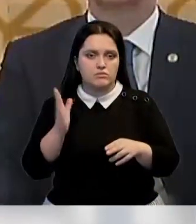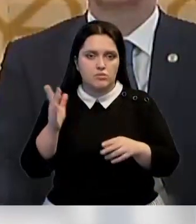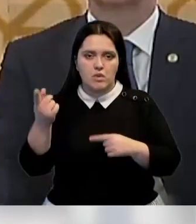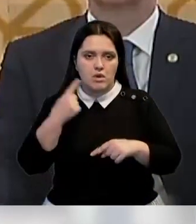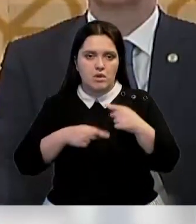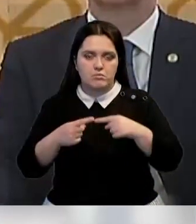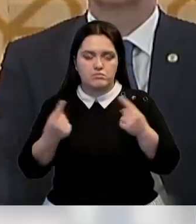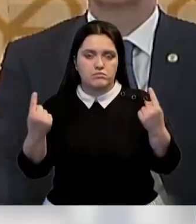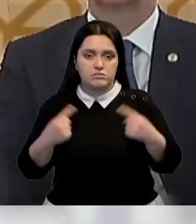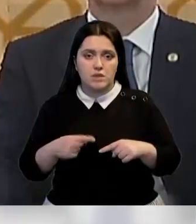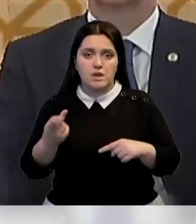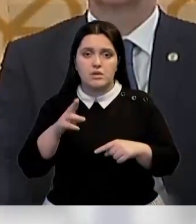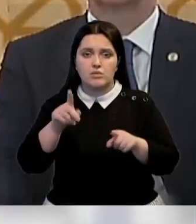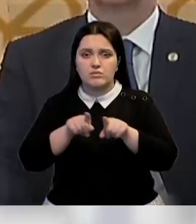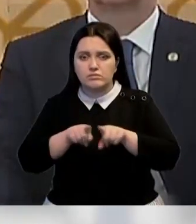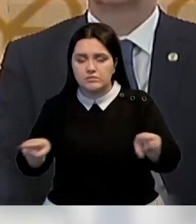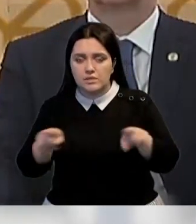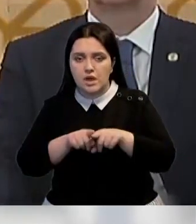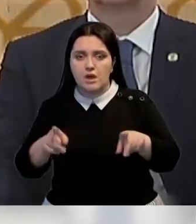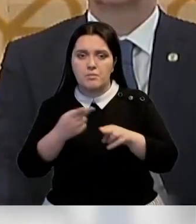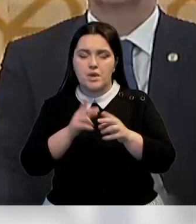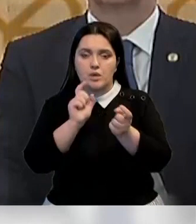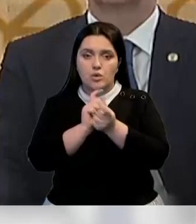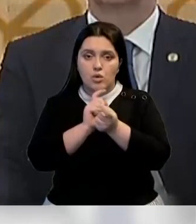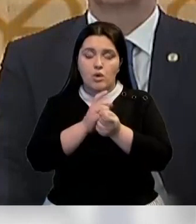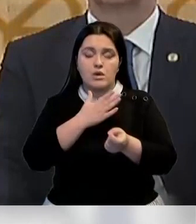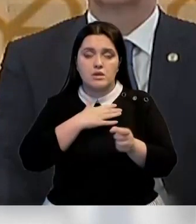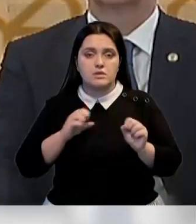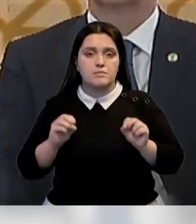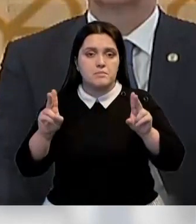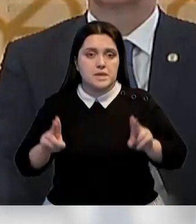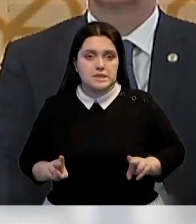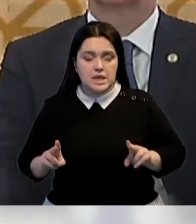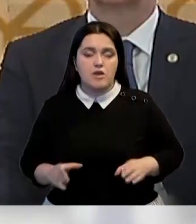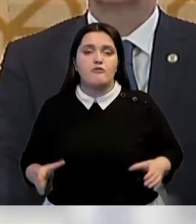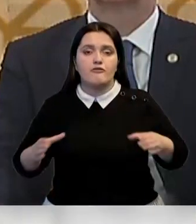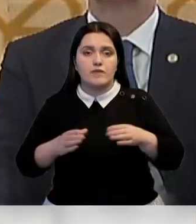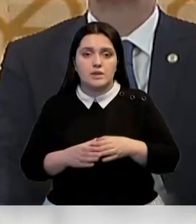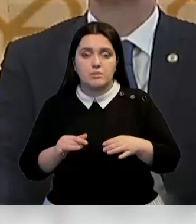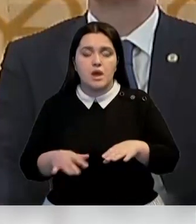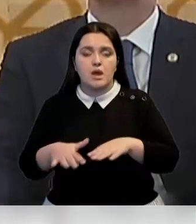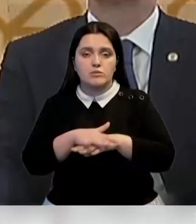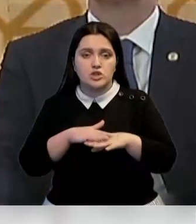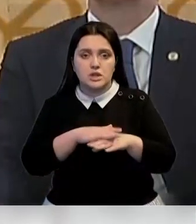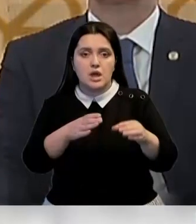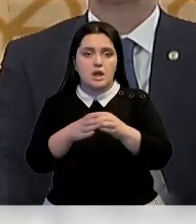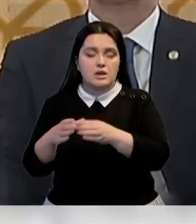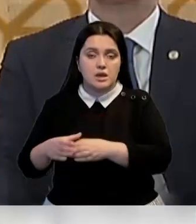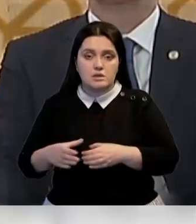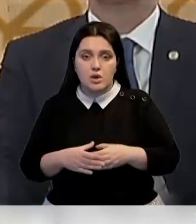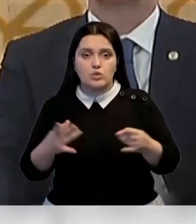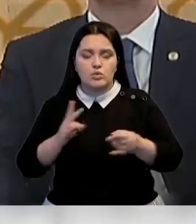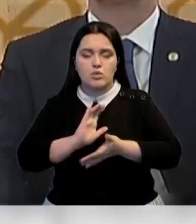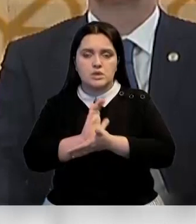пресечения попыток посеять раздор и смуту нашим профильным ведомствам и общественным организациям необходимо наладить